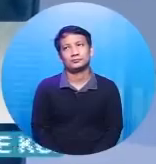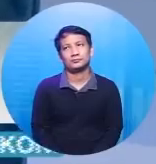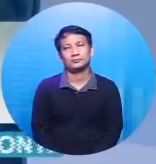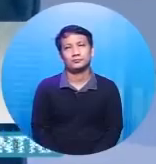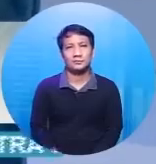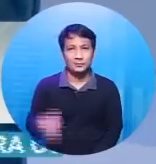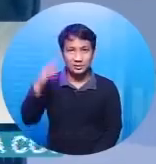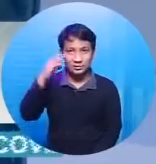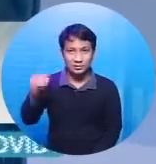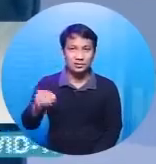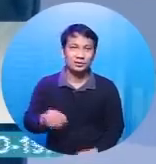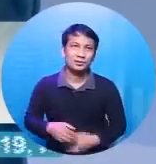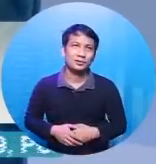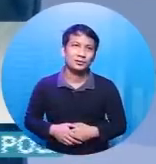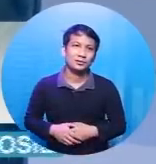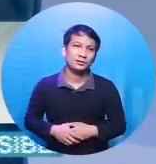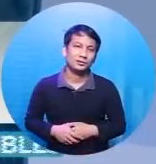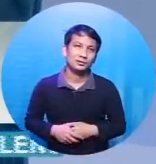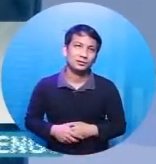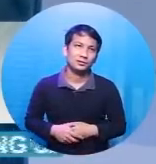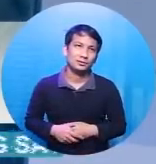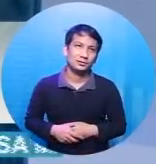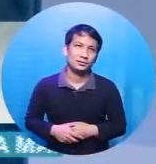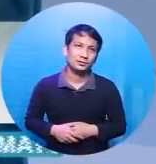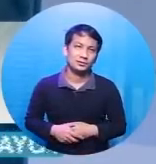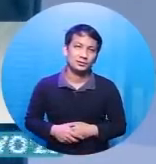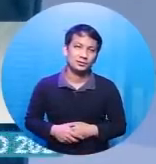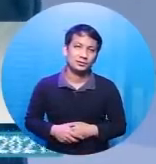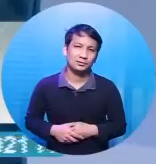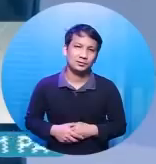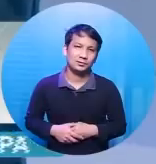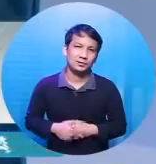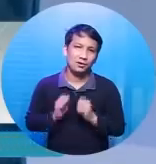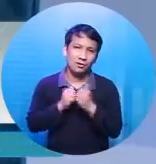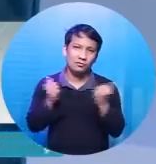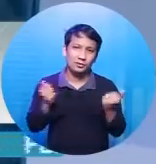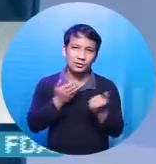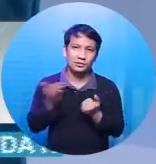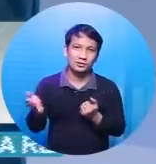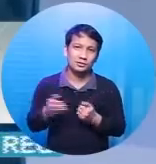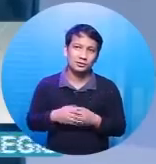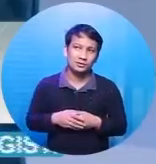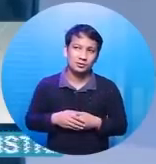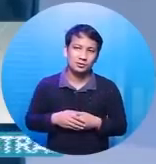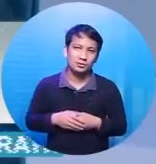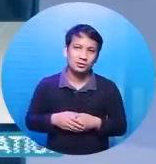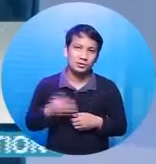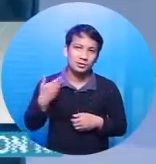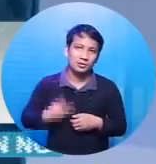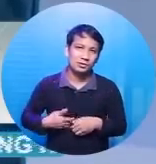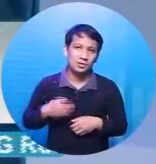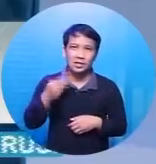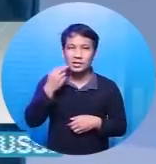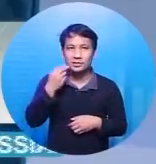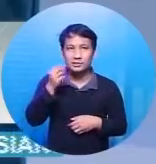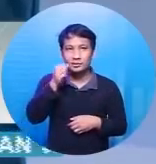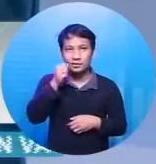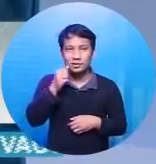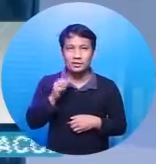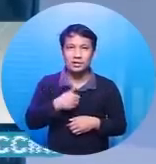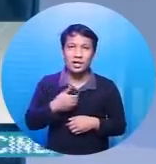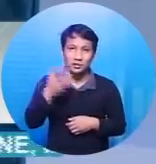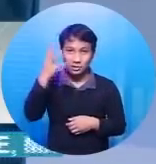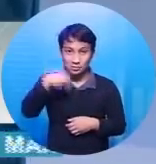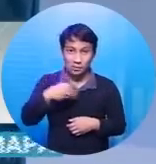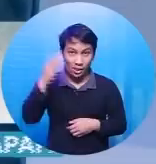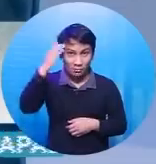Hello? Hello! Kinsa man eh? Ay, si Rosalia Belek po. Ah, unsa man ako